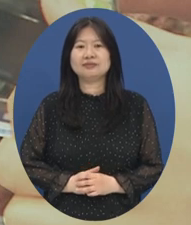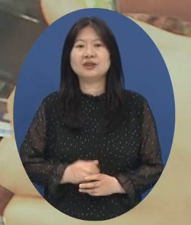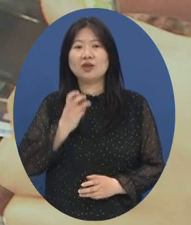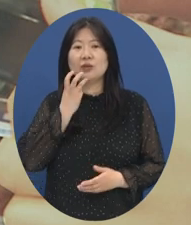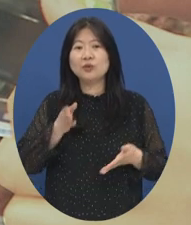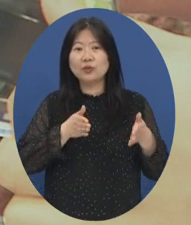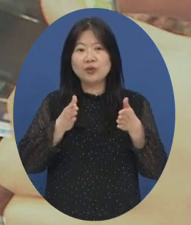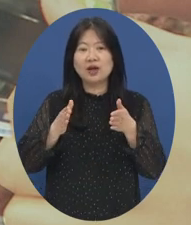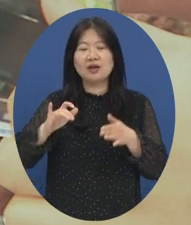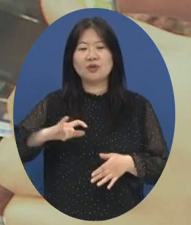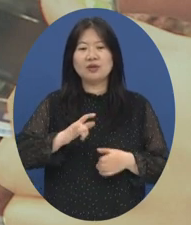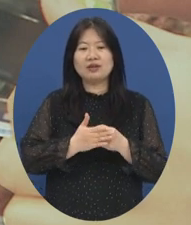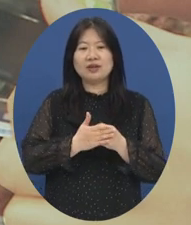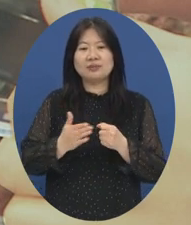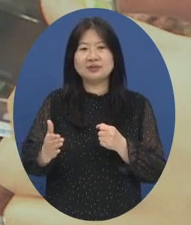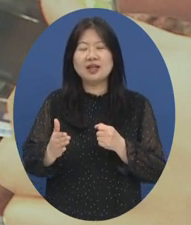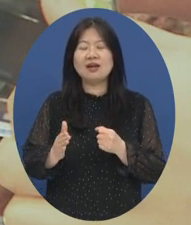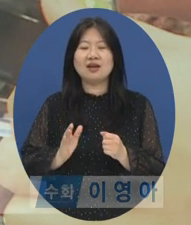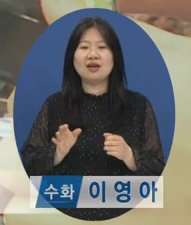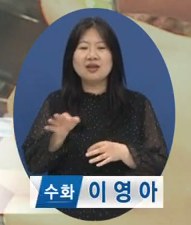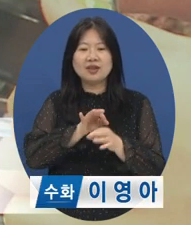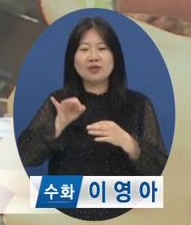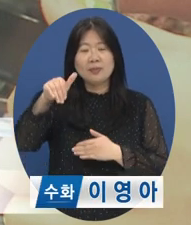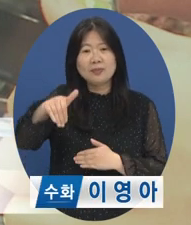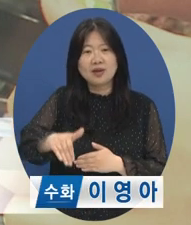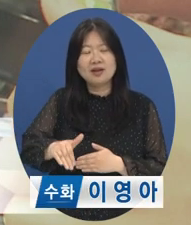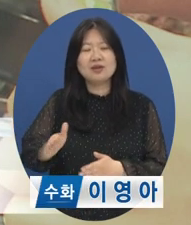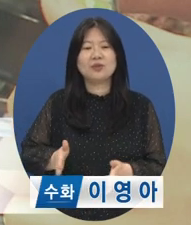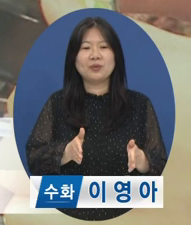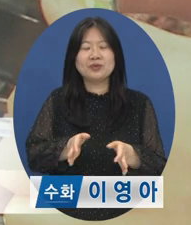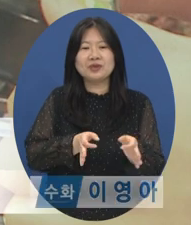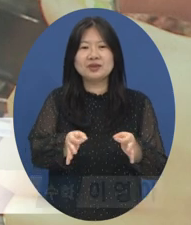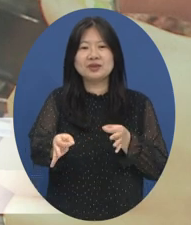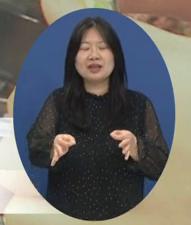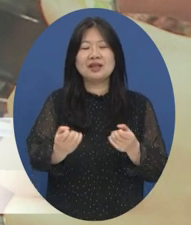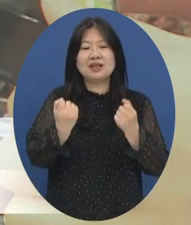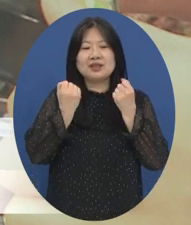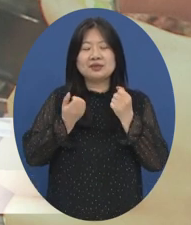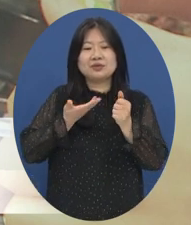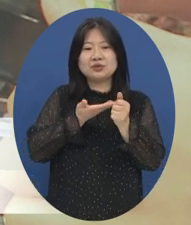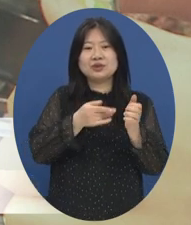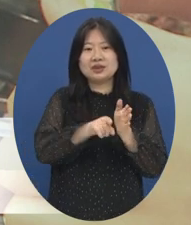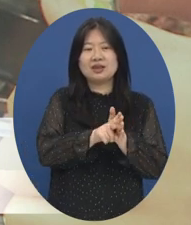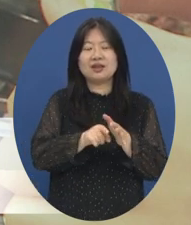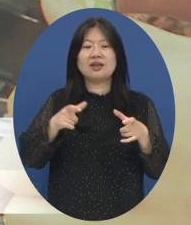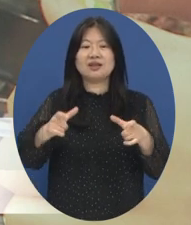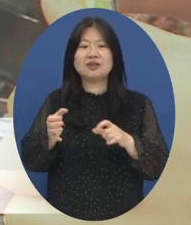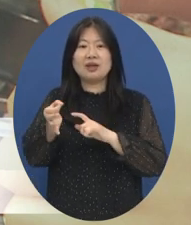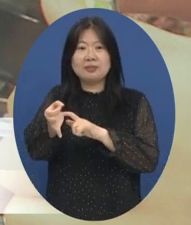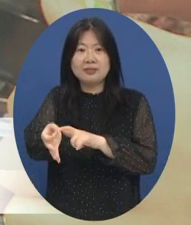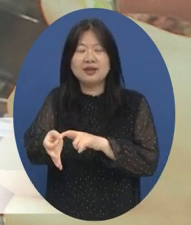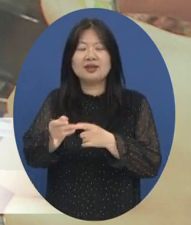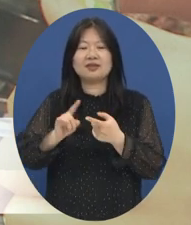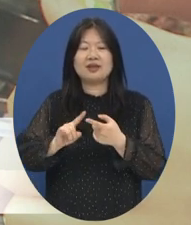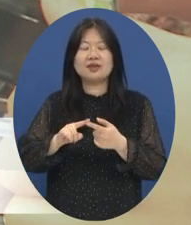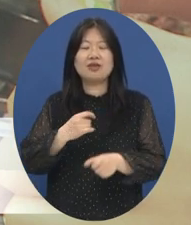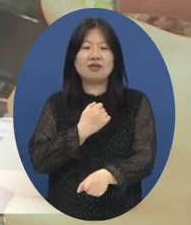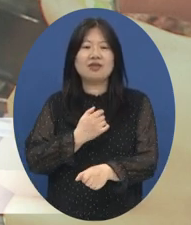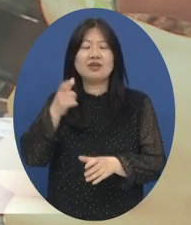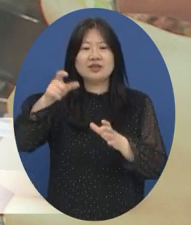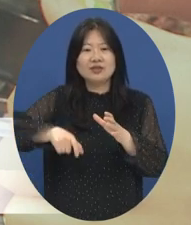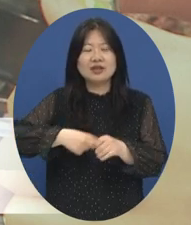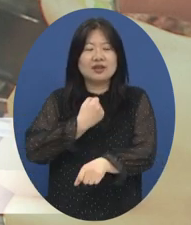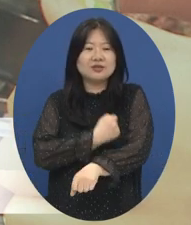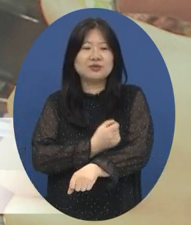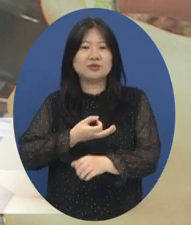경기도가 굴은 r 그로기 주군 골목 경제 활력을 불어넣기 위해 지역화폐 결제 수수료를 지원하기로 했습니다 자체적으로